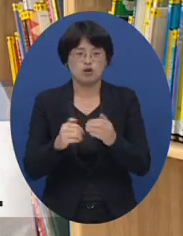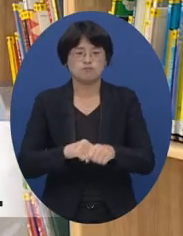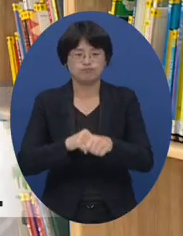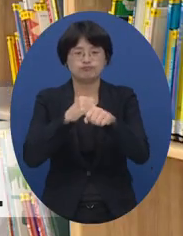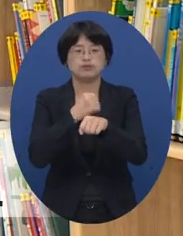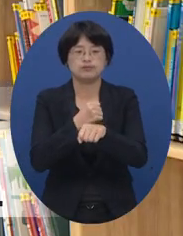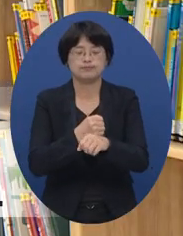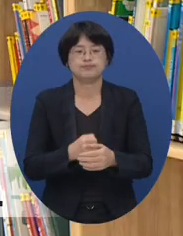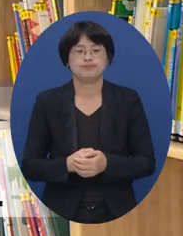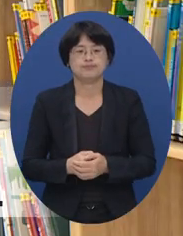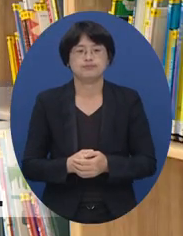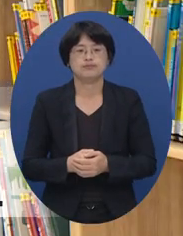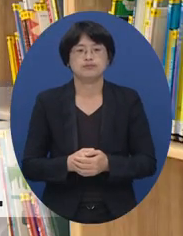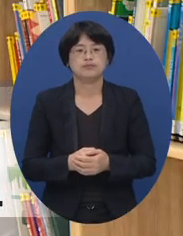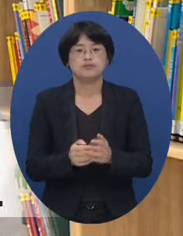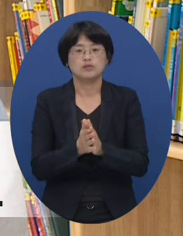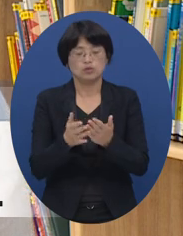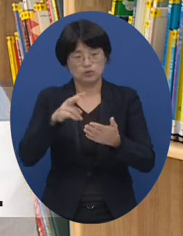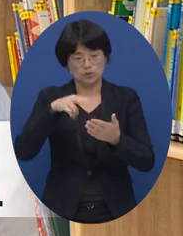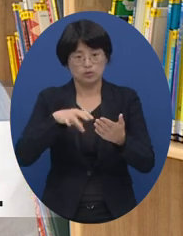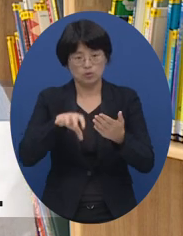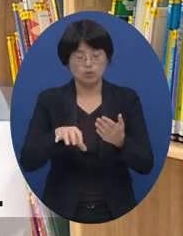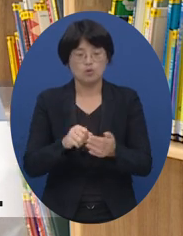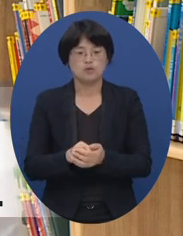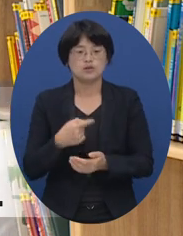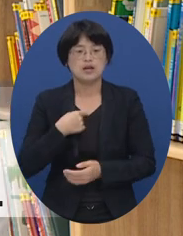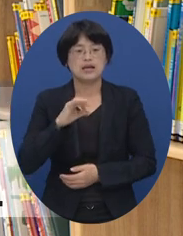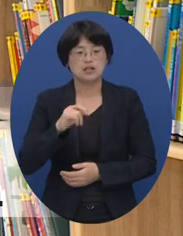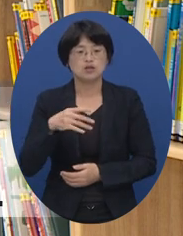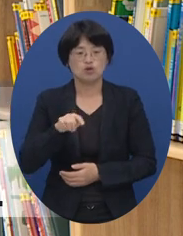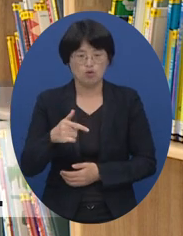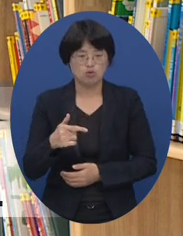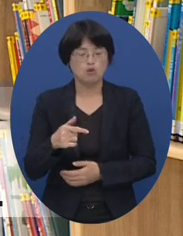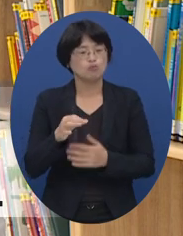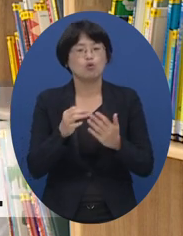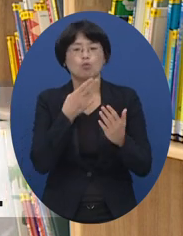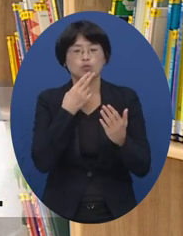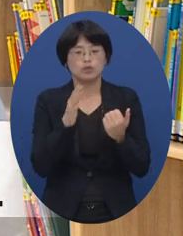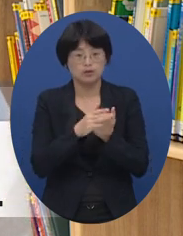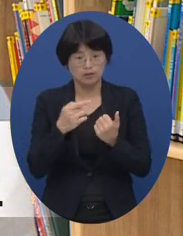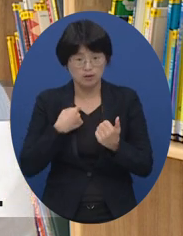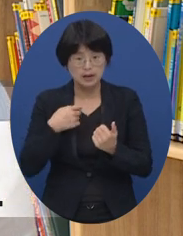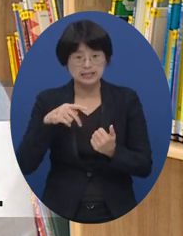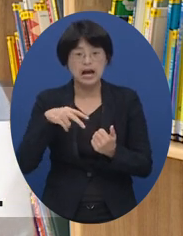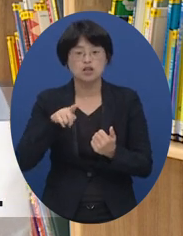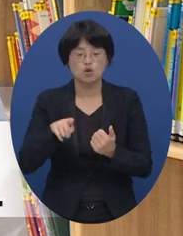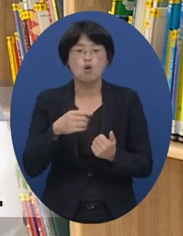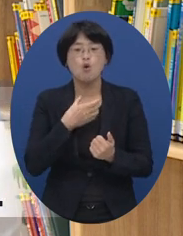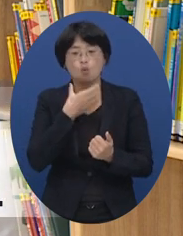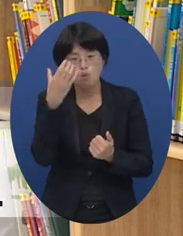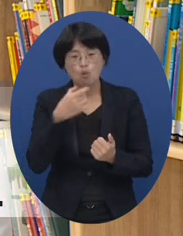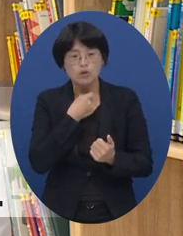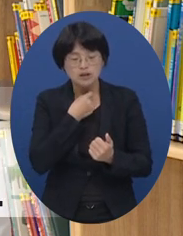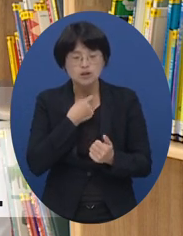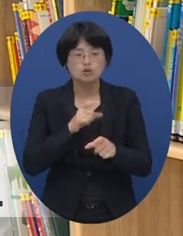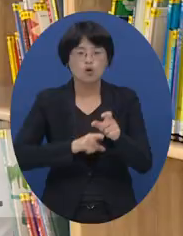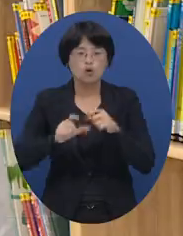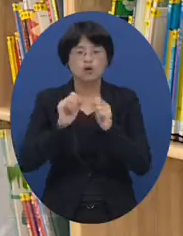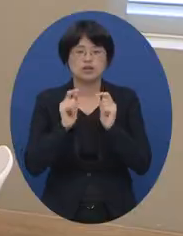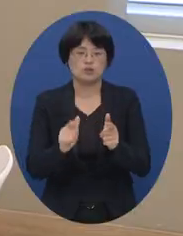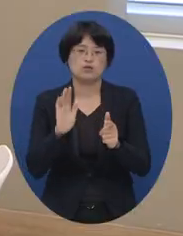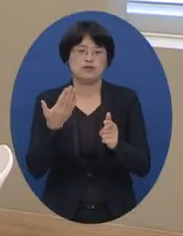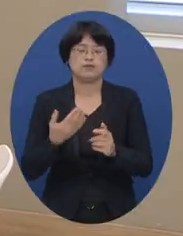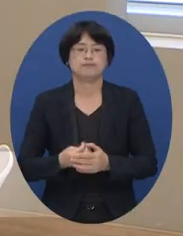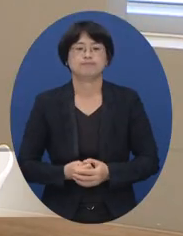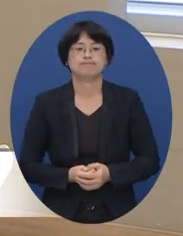도서관에서 인턴 같은 프로그램이 없어서 사서가 꾸민 저에게는 정말 좋은 기회고, 이 기회로 꿈에 한 발자국 더 다가갈 수 있을 것